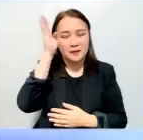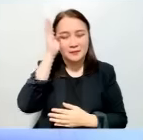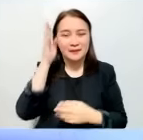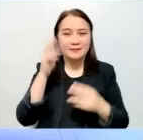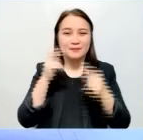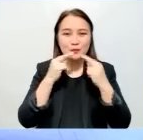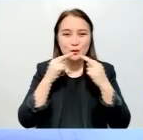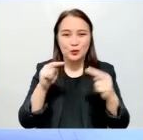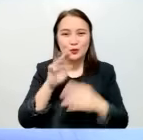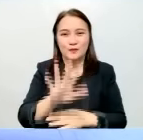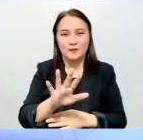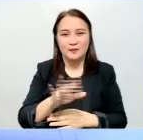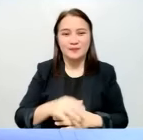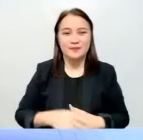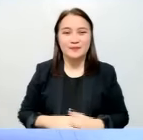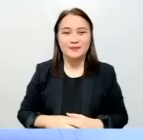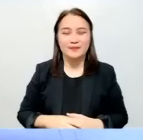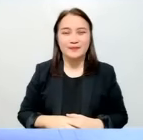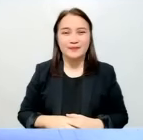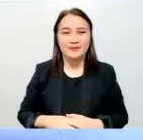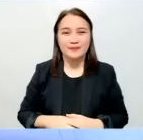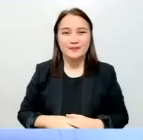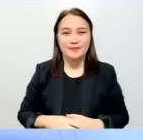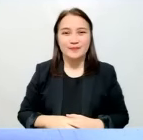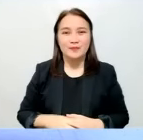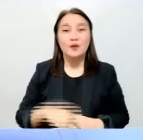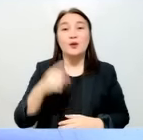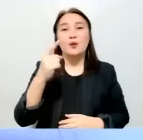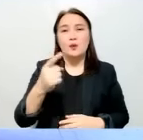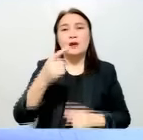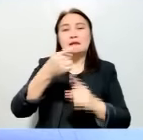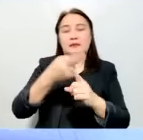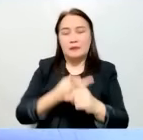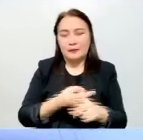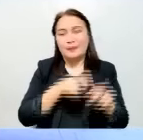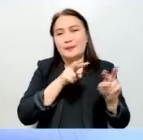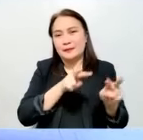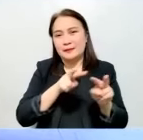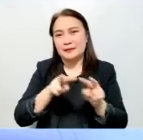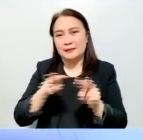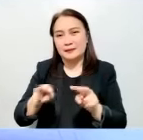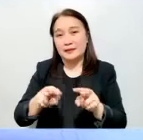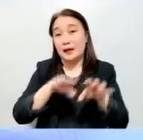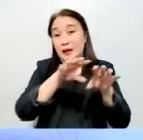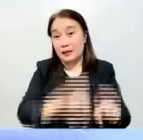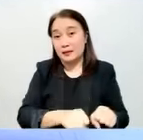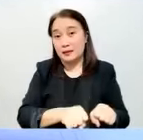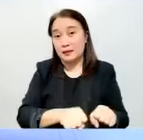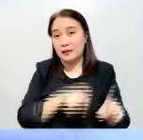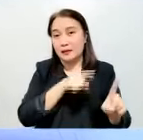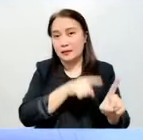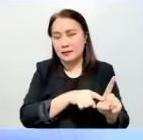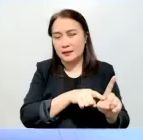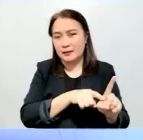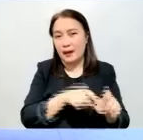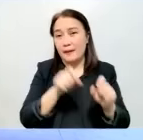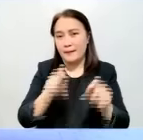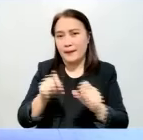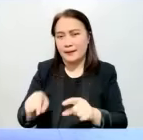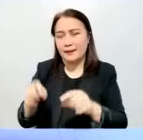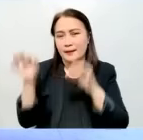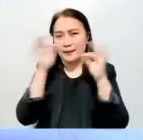5. Matapos ang mahigit isang buwang surveillance, naaresto ng mga pulis ang isang big-time pusher sa Quezon